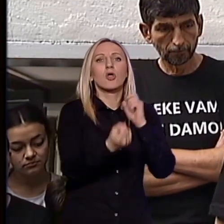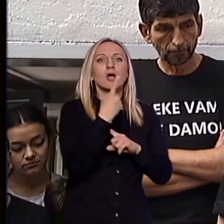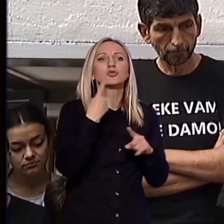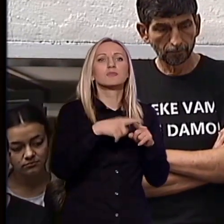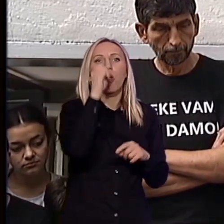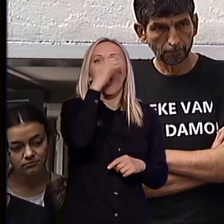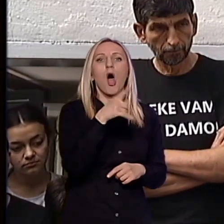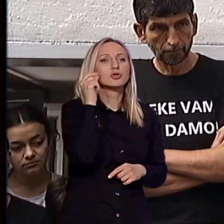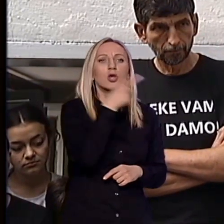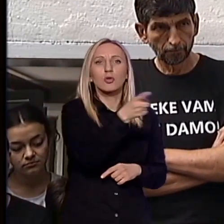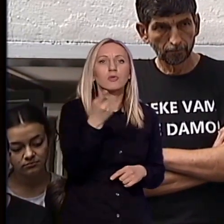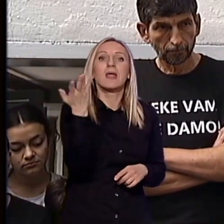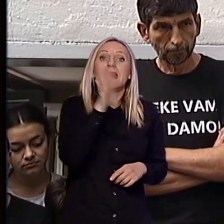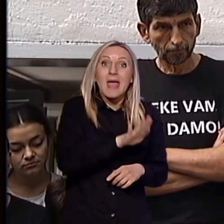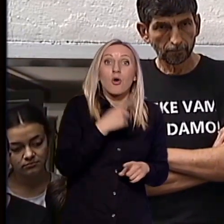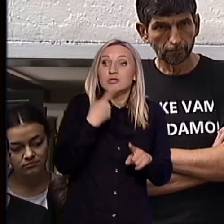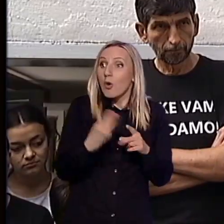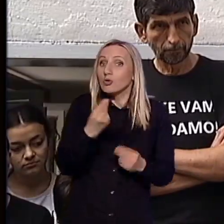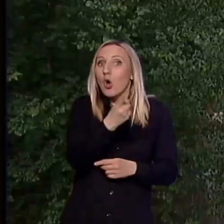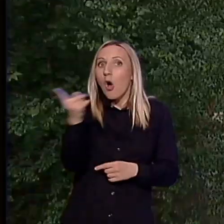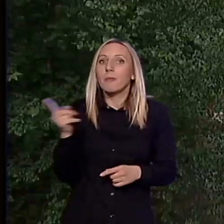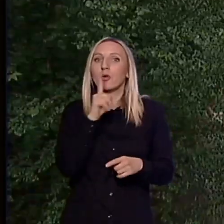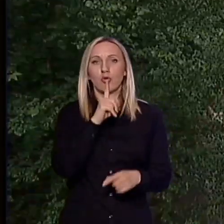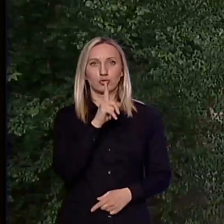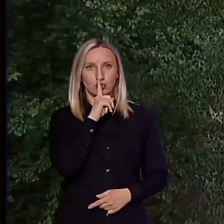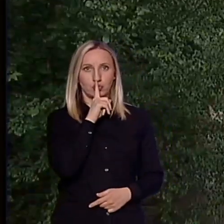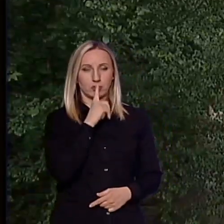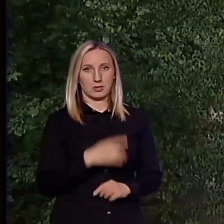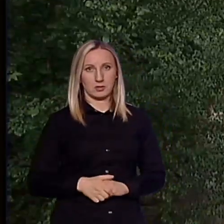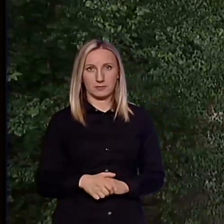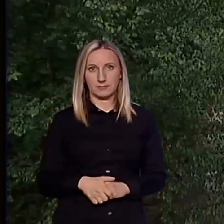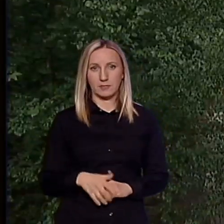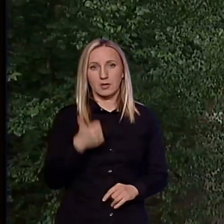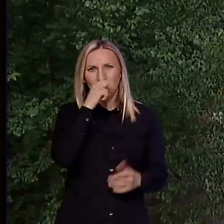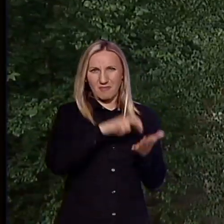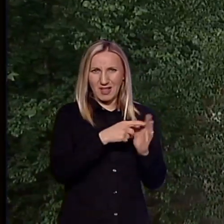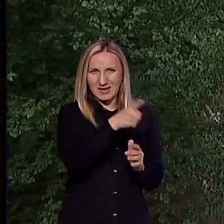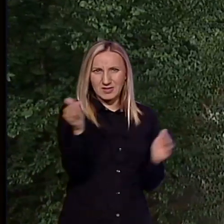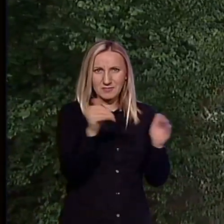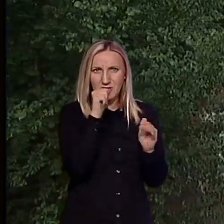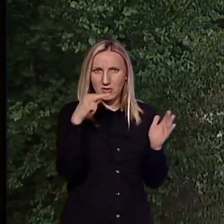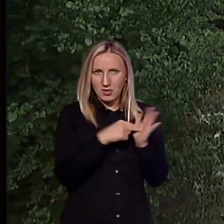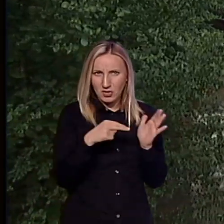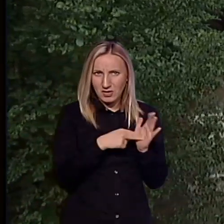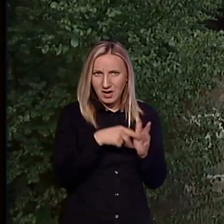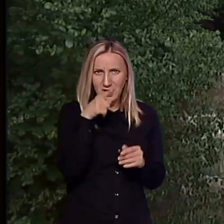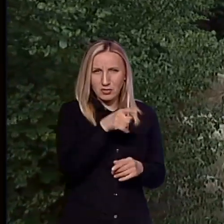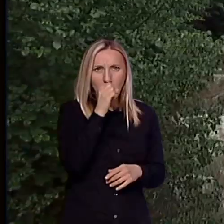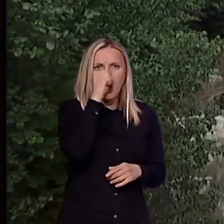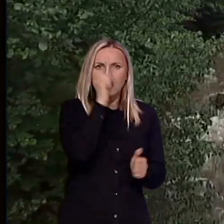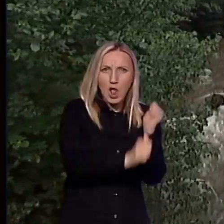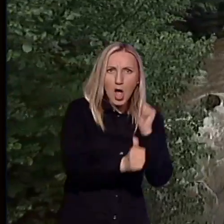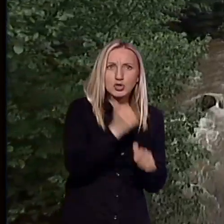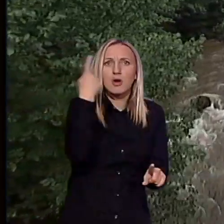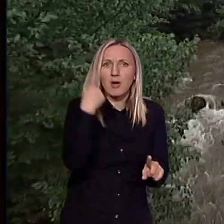nego zbog dobrih koje ništa ne čine povodom toga. Ovo što planiraju sa mini hidroelektranama ne samo da je zločin, nego